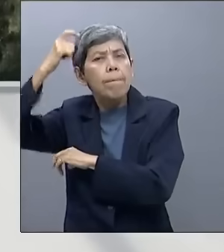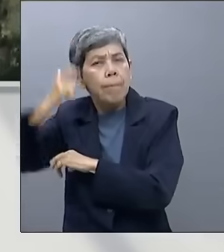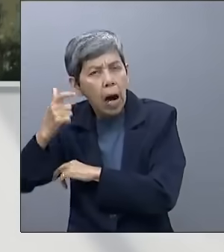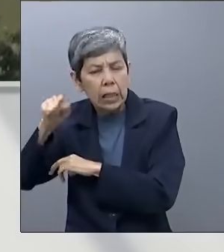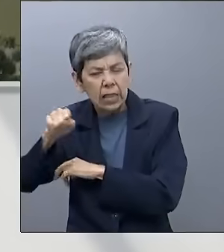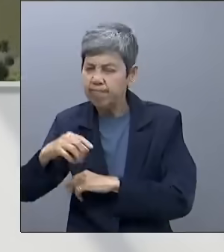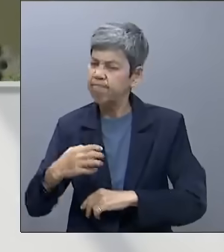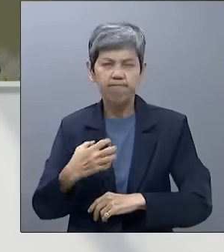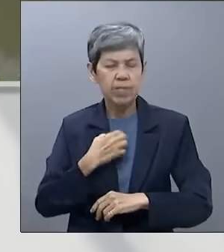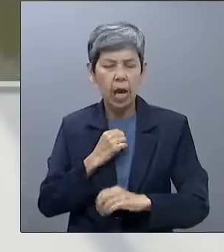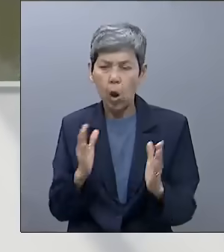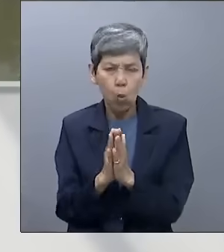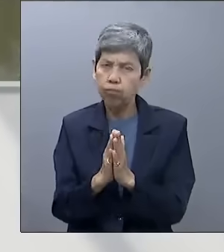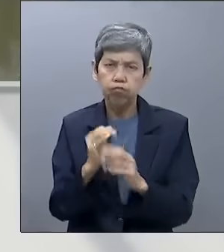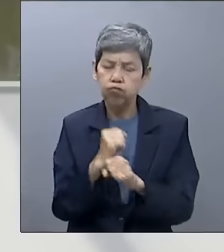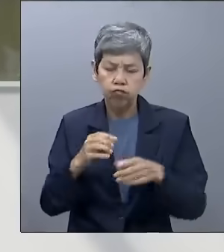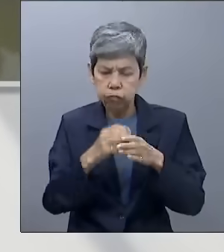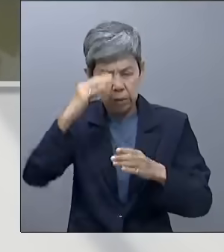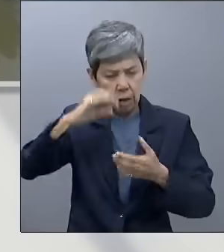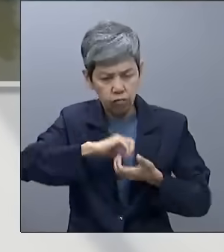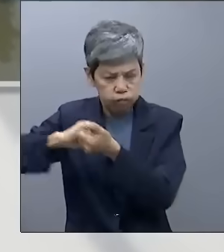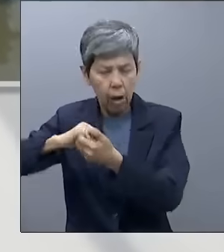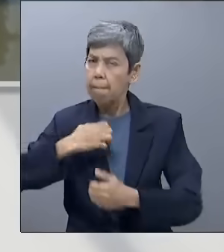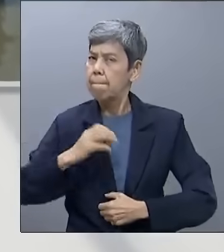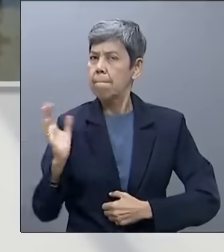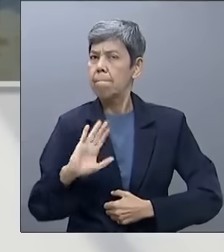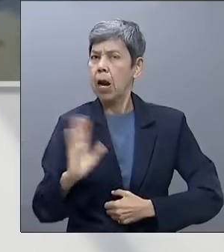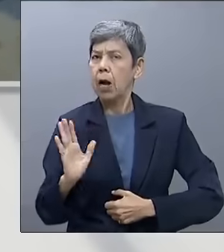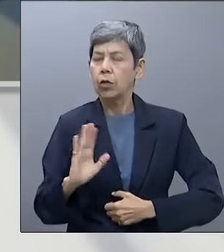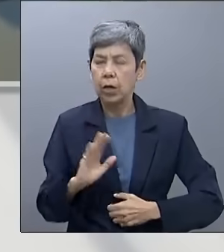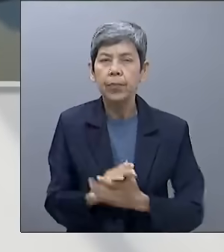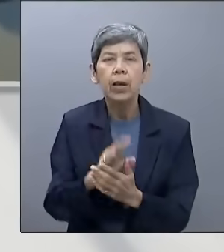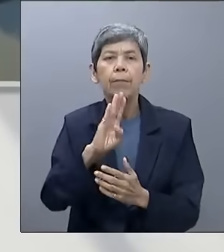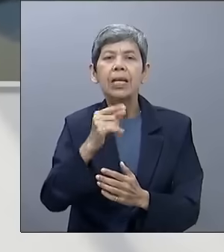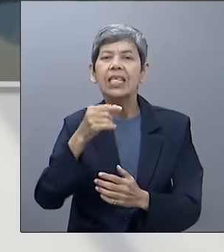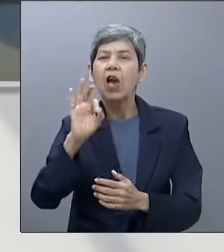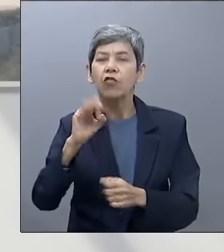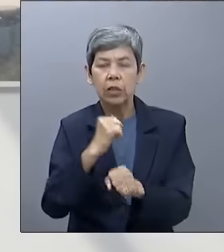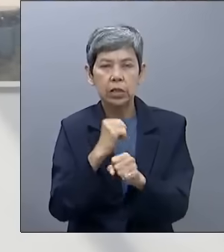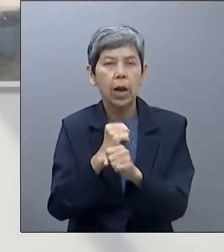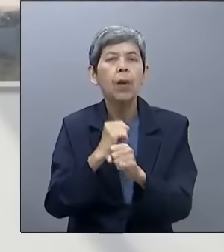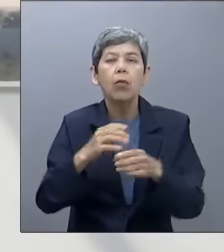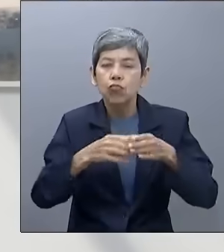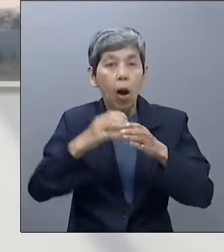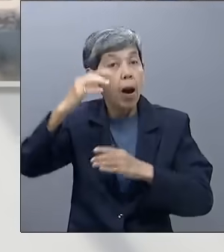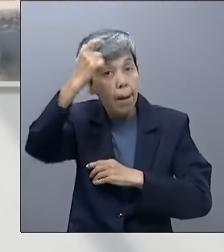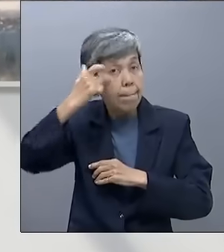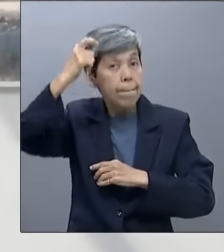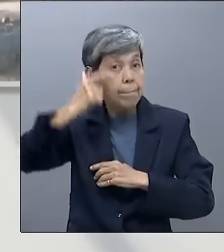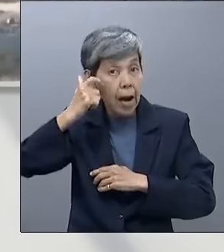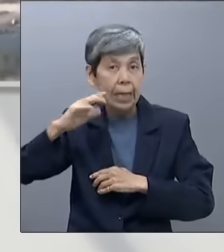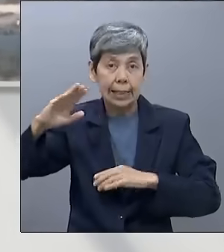เพราะไม่อยากจะเข้าร่วมในฐานะกองกำลังพิทักษ์ชายแดนหรือที่เรียกกันว่า bgfตามนโยบายของกองทัพเมียนมาร์ในปี